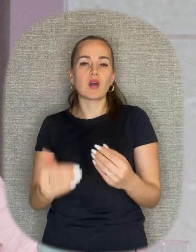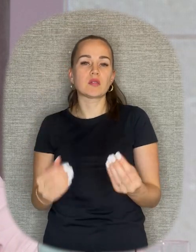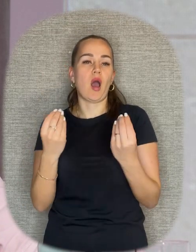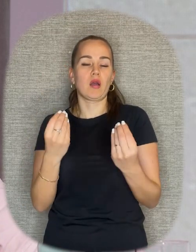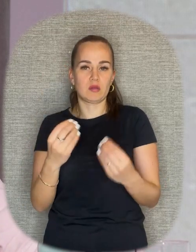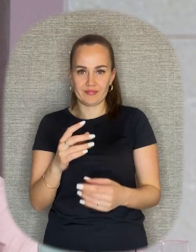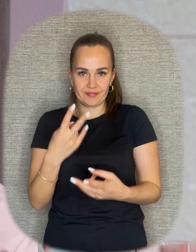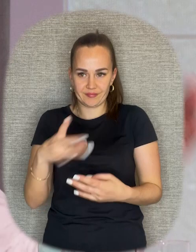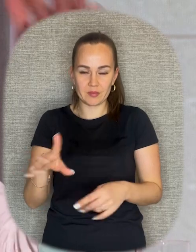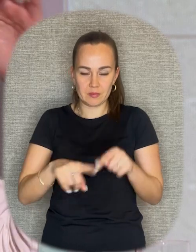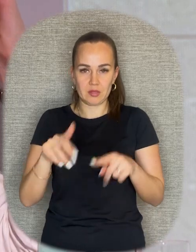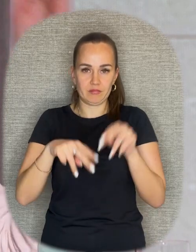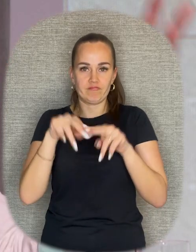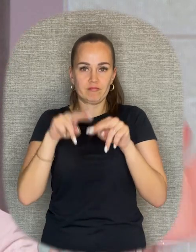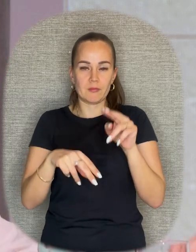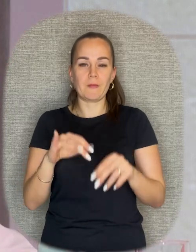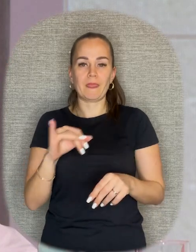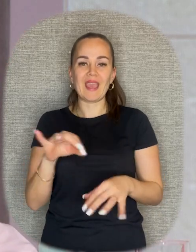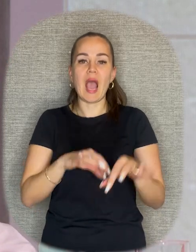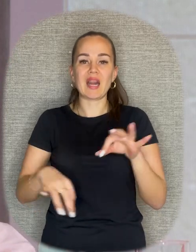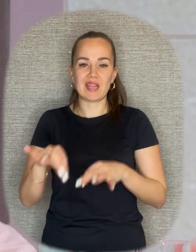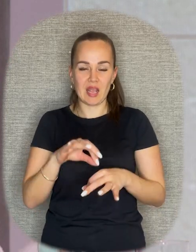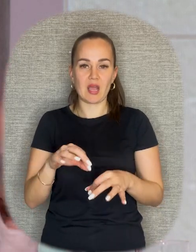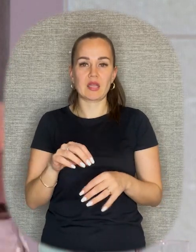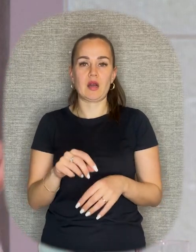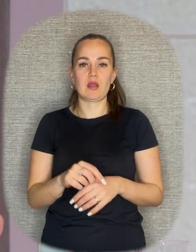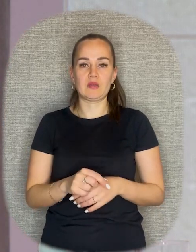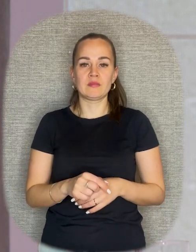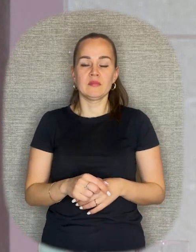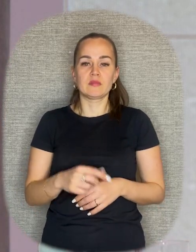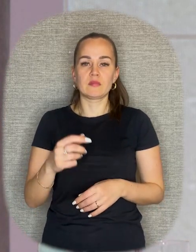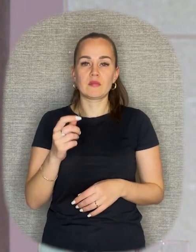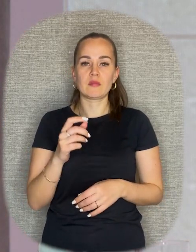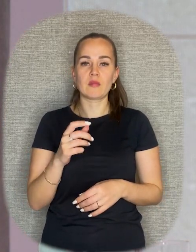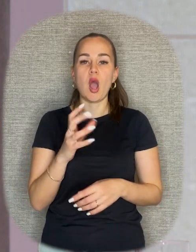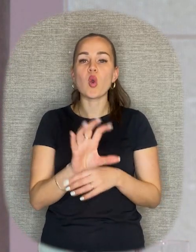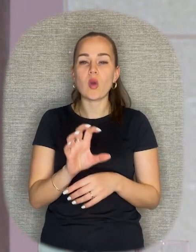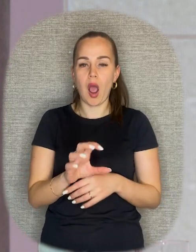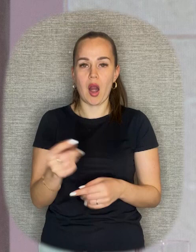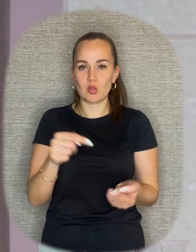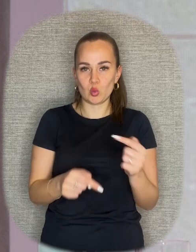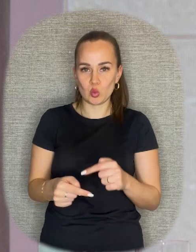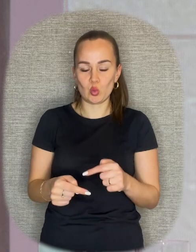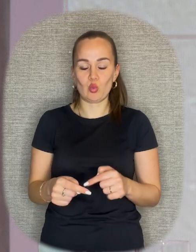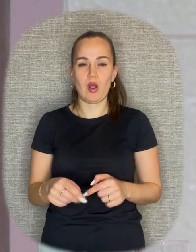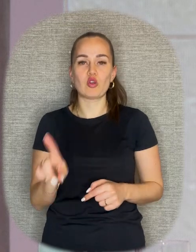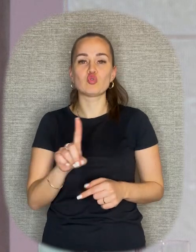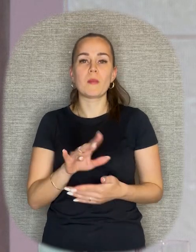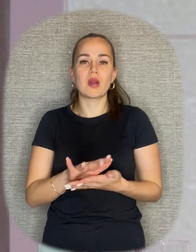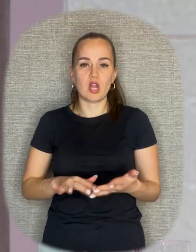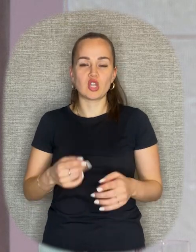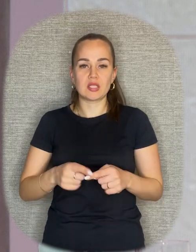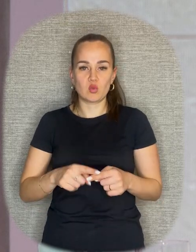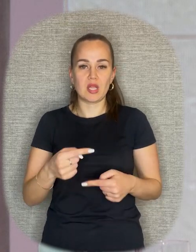не до каких-то невероятных фасадов недаром вот потом архитекторы критиковали себя в том числе и друг друга